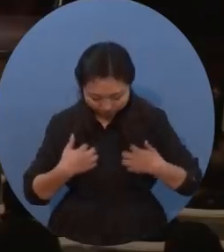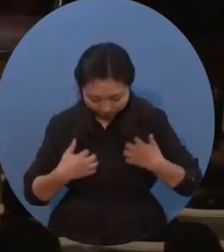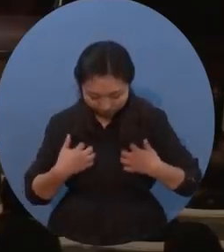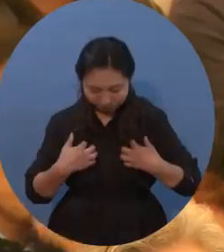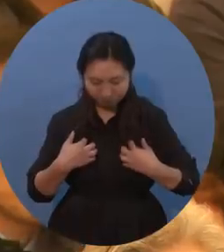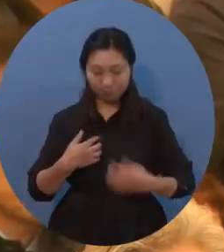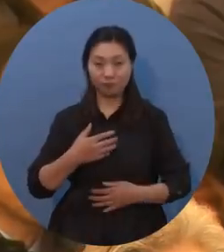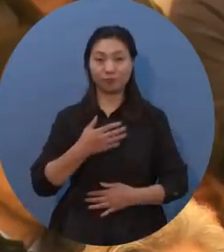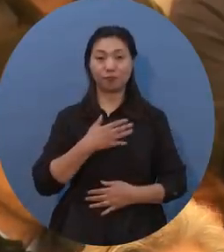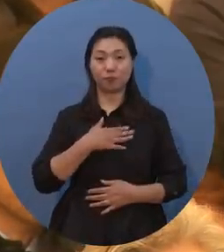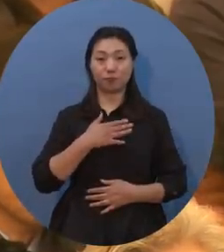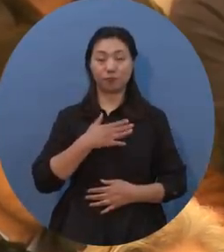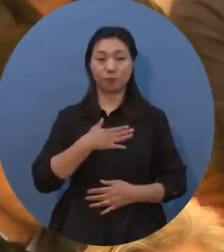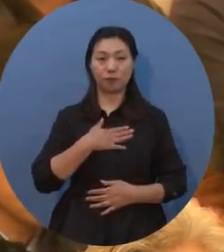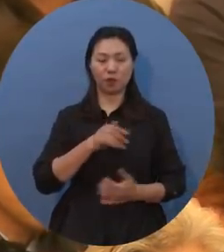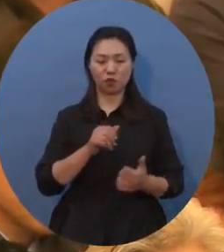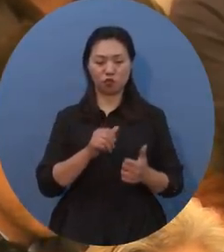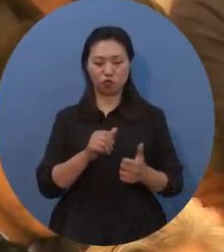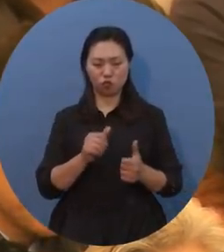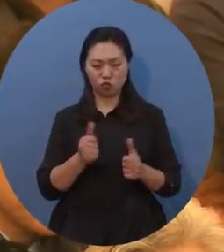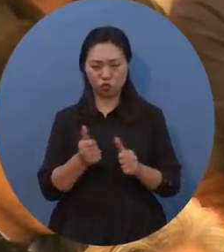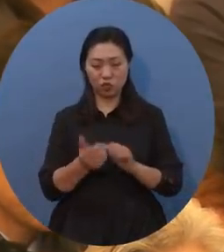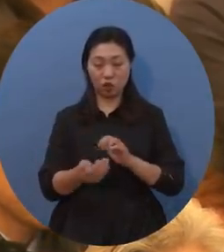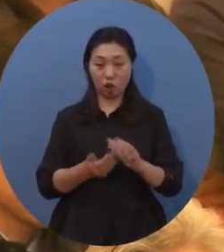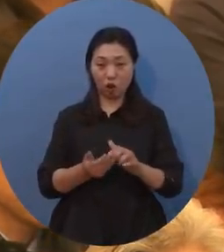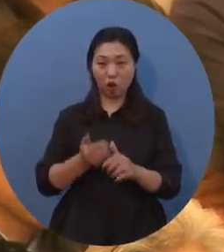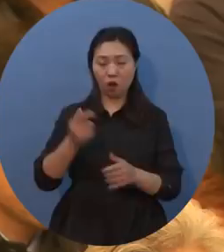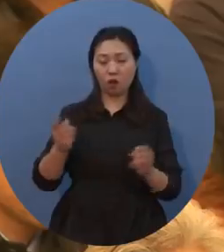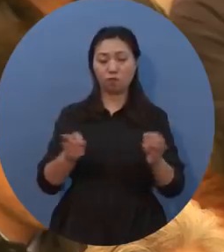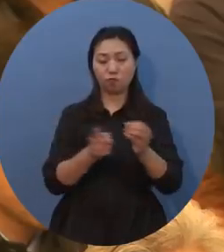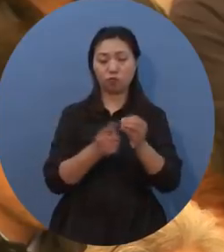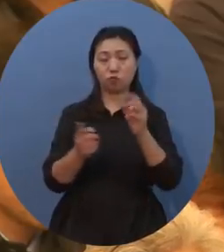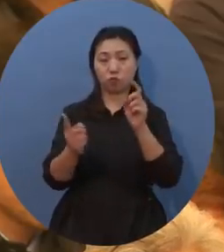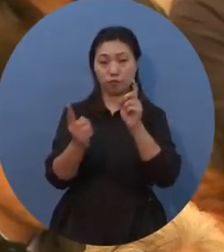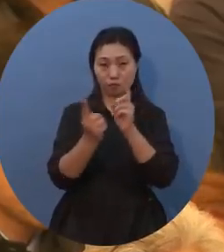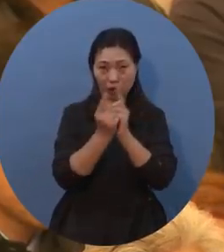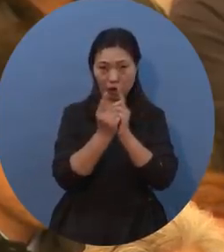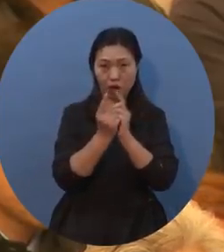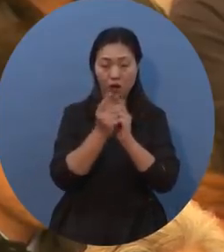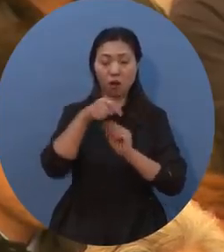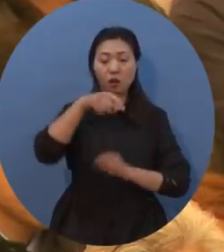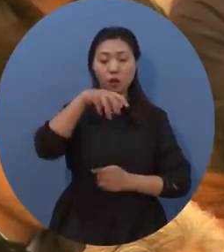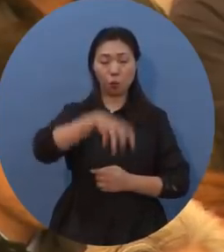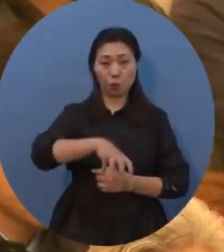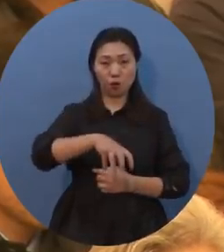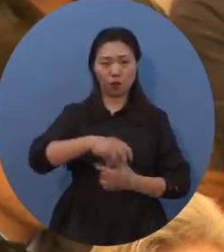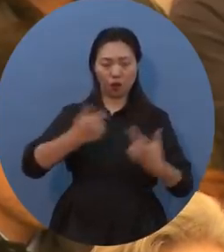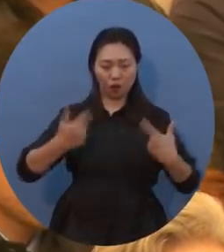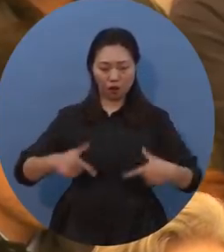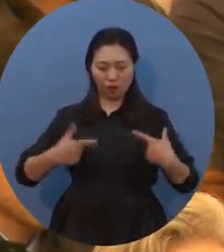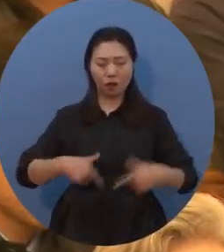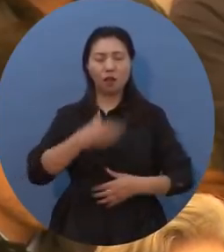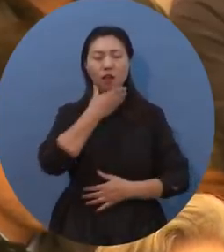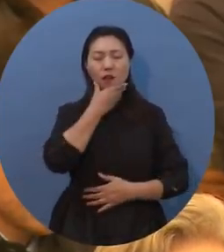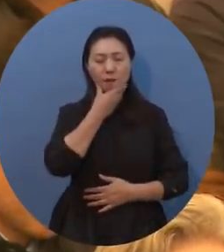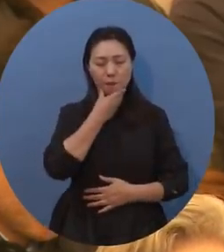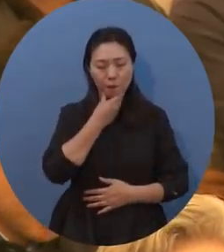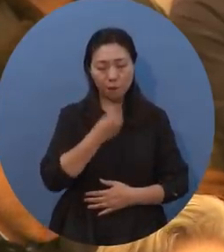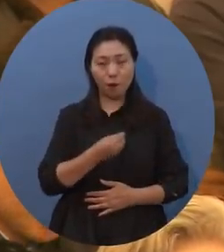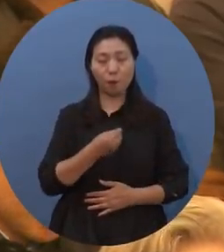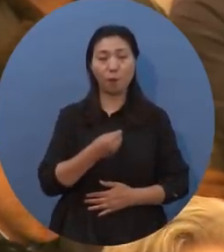반갑습니다. 네. 저는 죽음 직전에서 불교를 만나 지금 여기 이 자리에서 늘